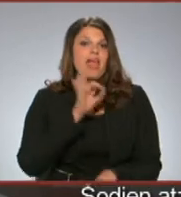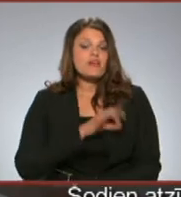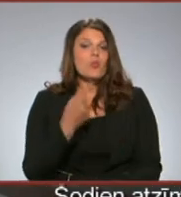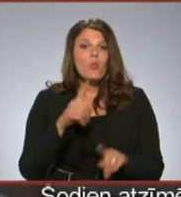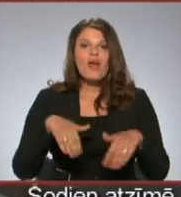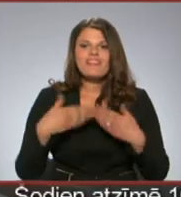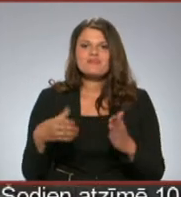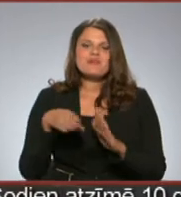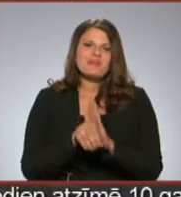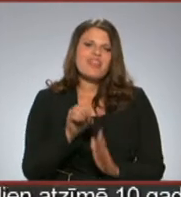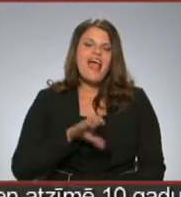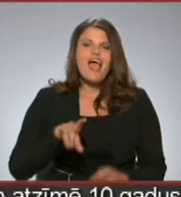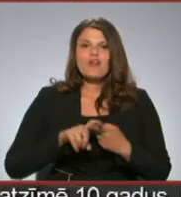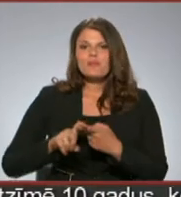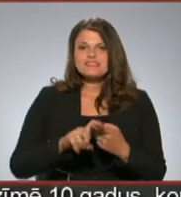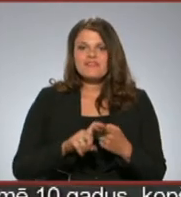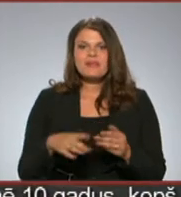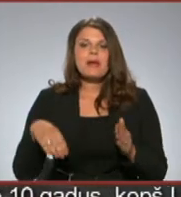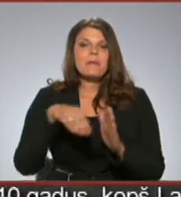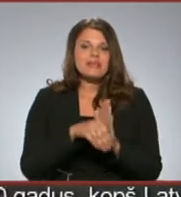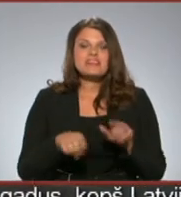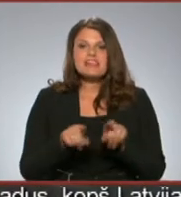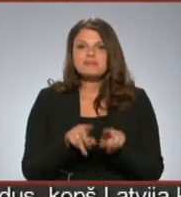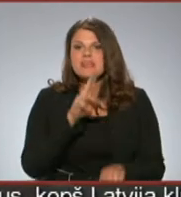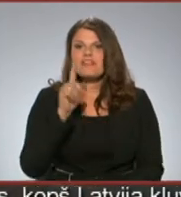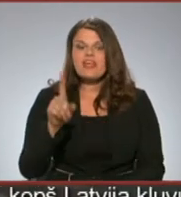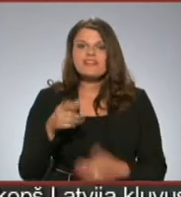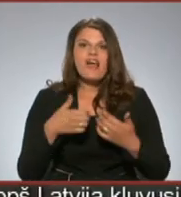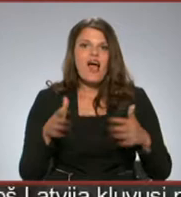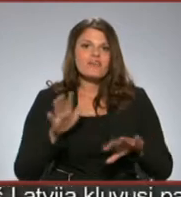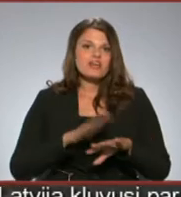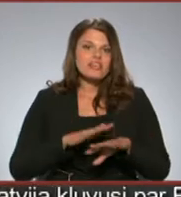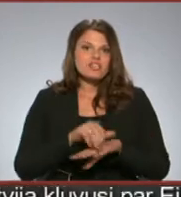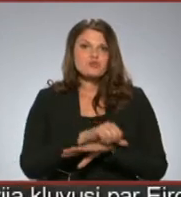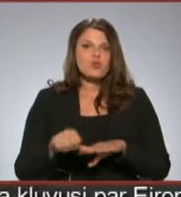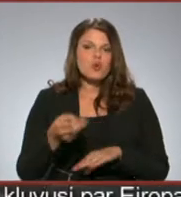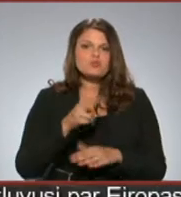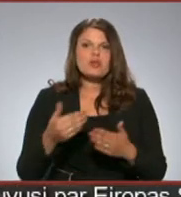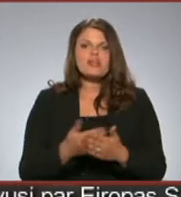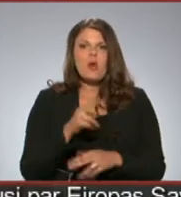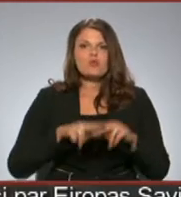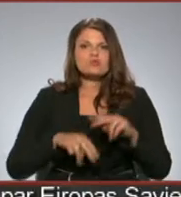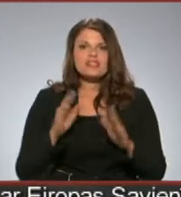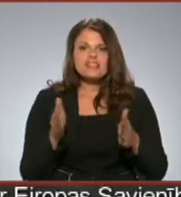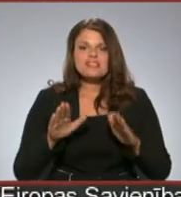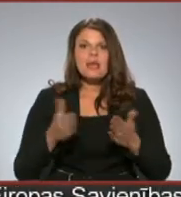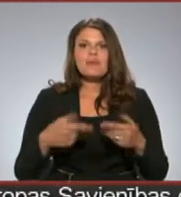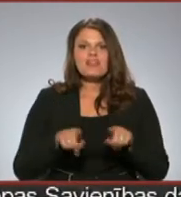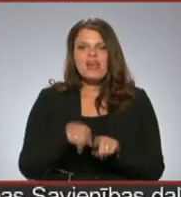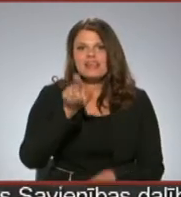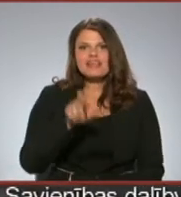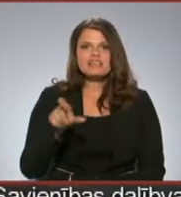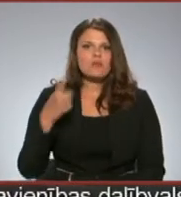Pie iegūmiem, ko devusi pievienošanās Eiropas Savienībai, pieskaitāms ne tikai atvērtais tirgus, robežas un jaunus celtie ceļi, bet arī